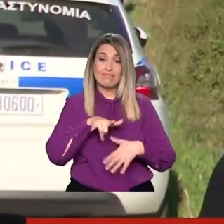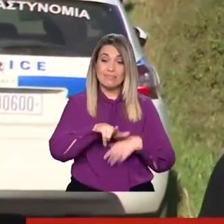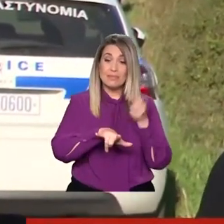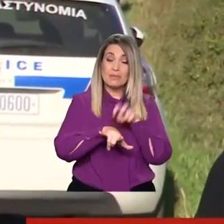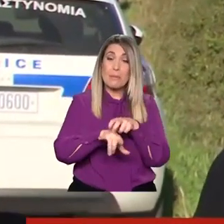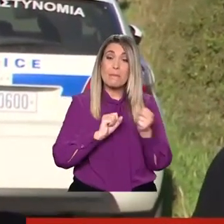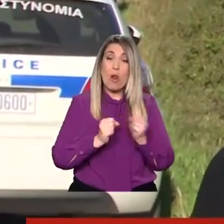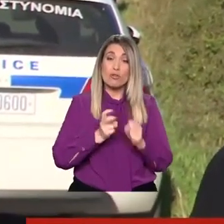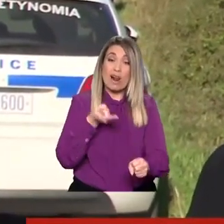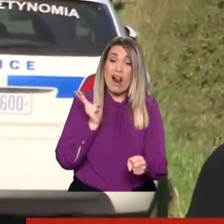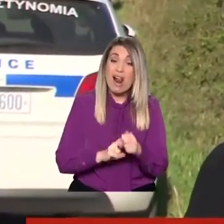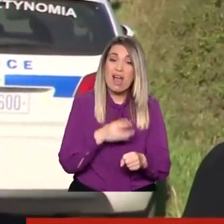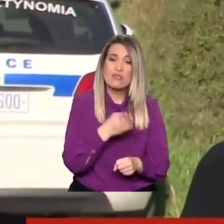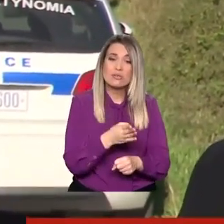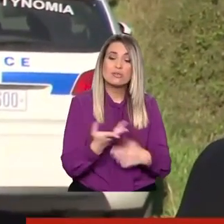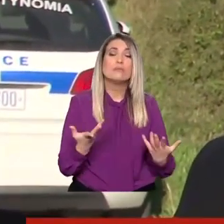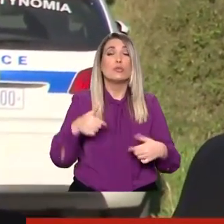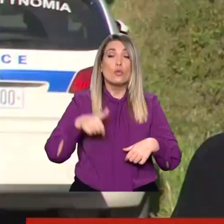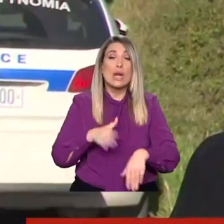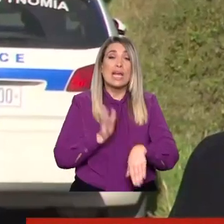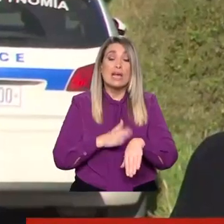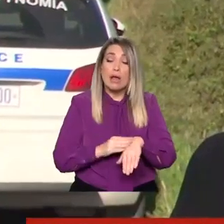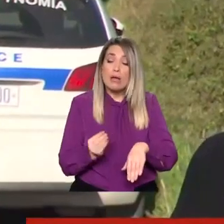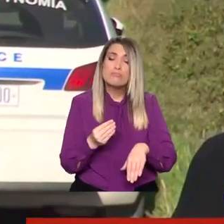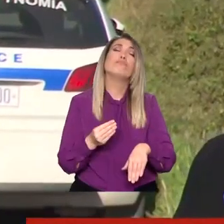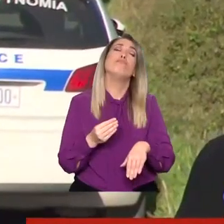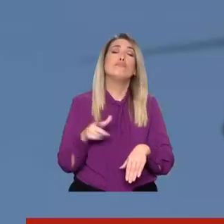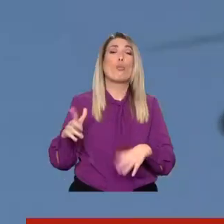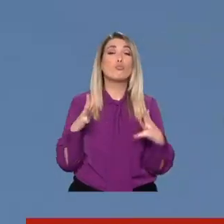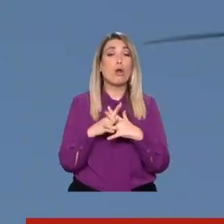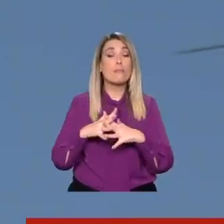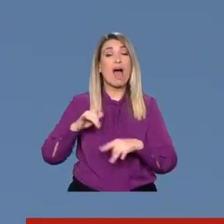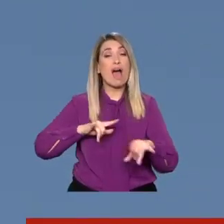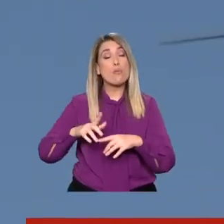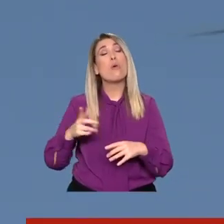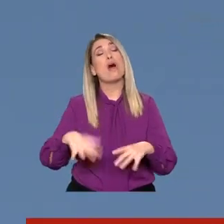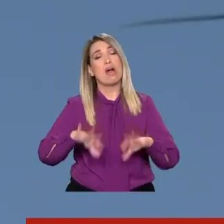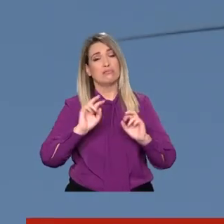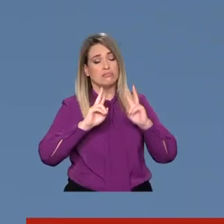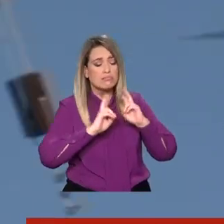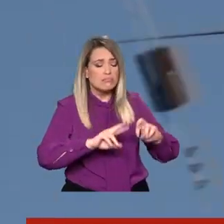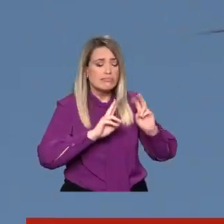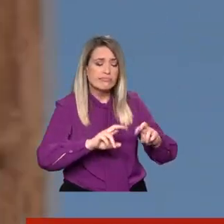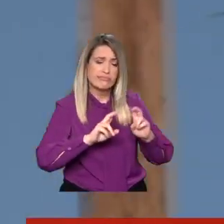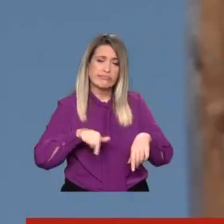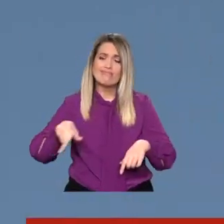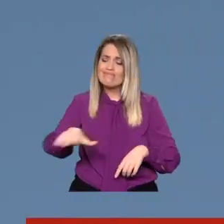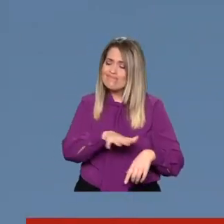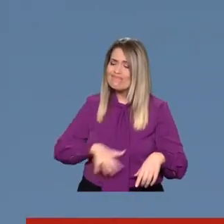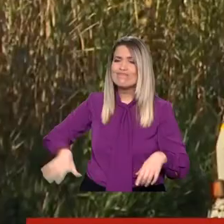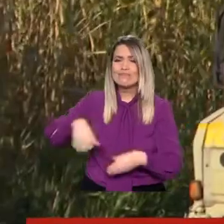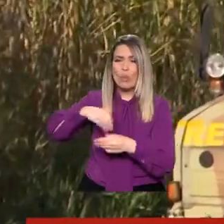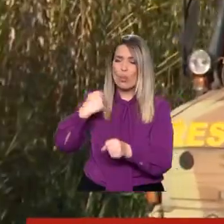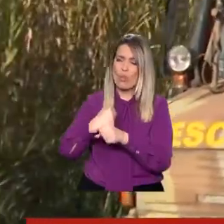αυτή τη στιγμή. Τα αίτια ερευνώνται από την πολεμική αεροπορία. Η πολεμική αεροπορία κήρυξε τριήμερο πένθος για το